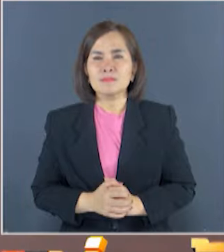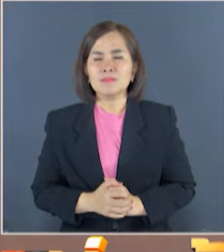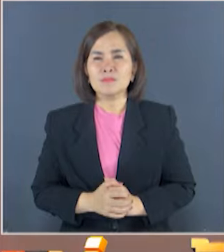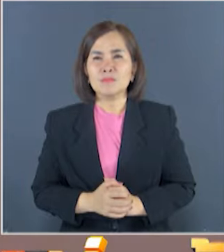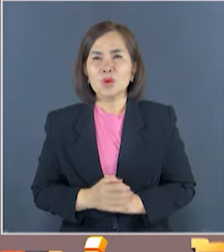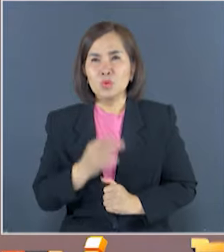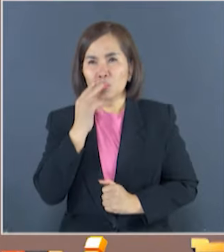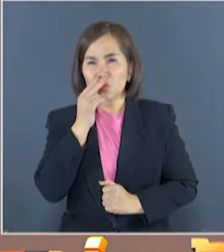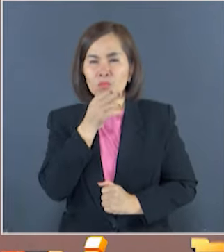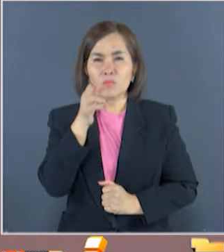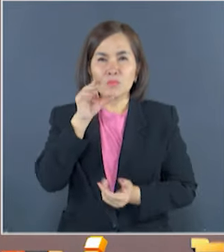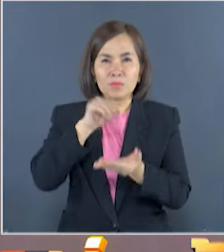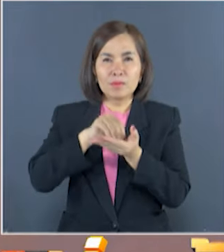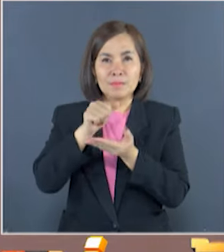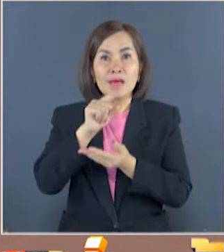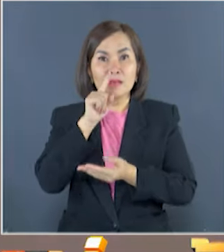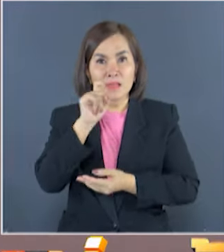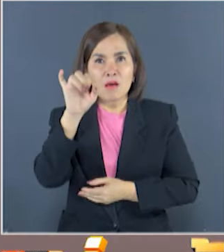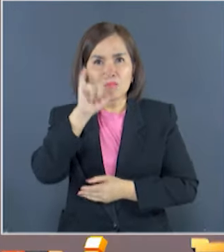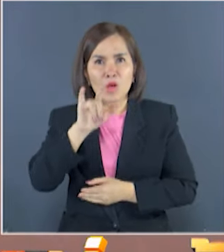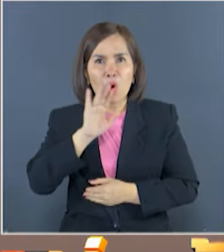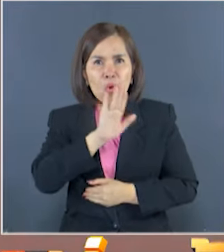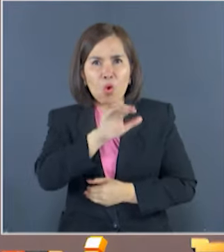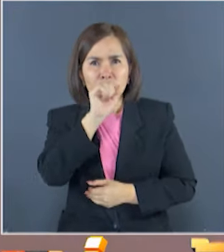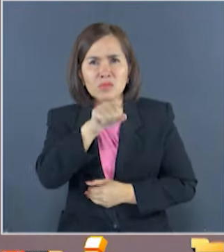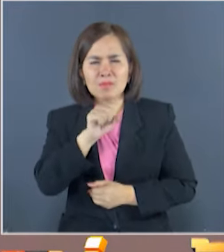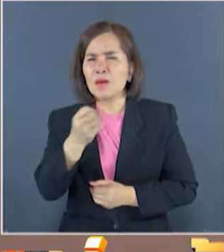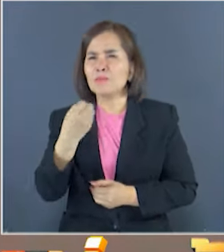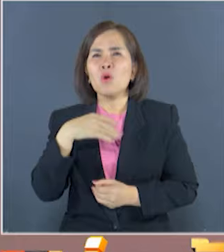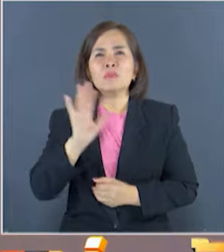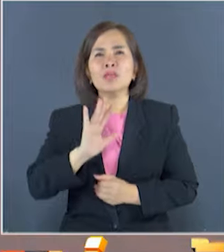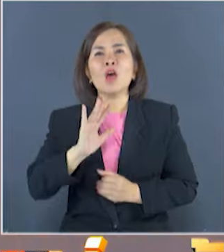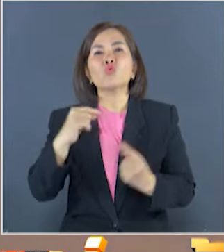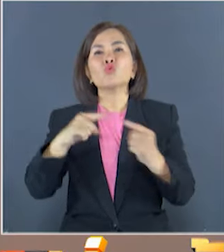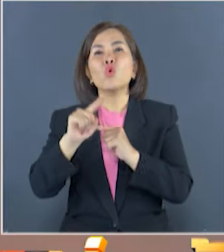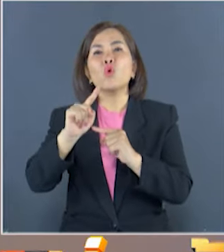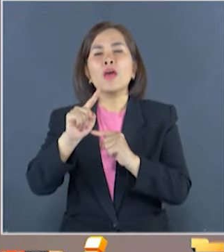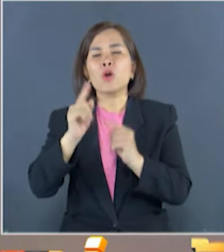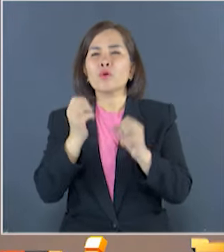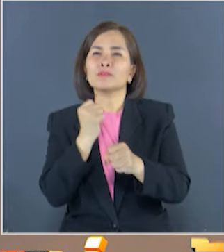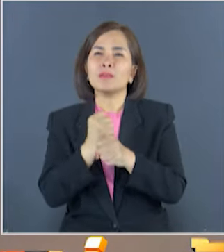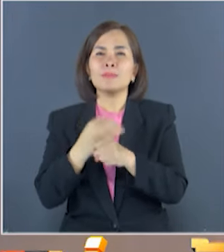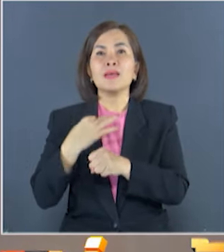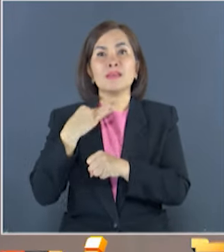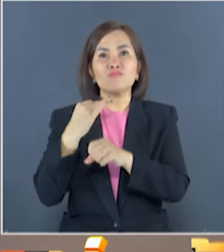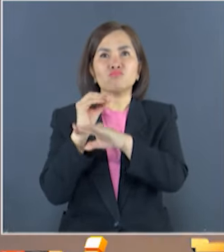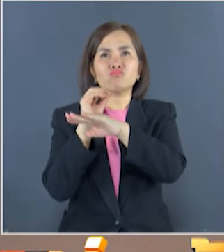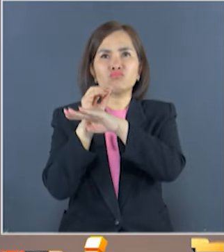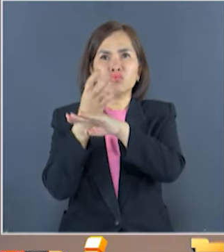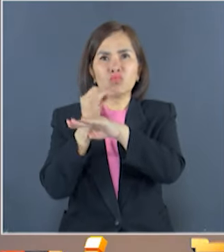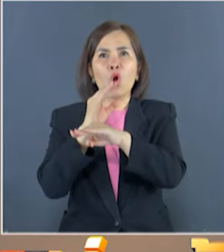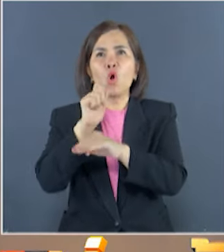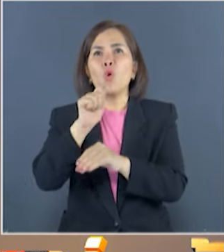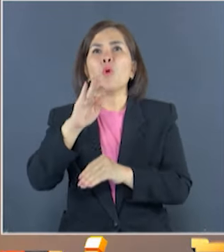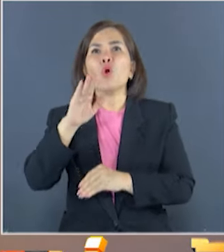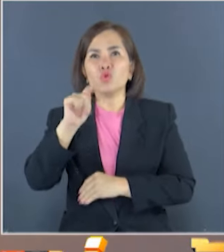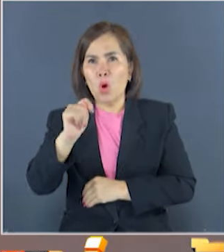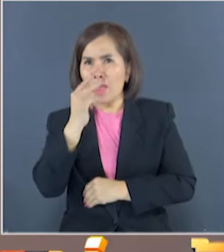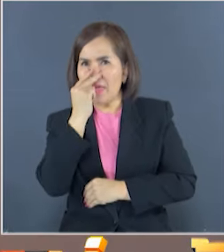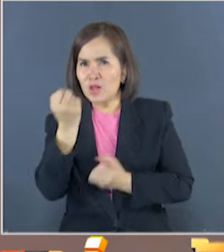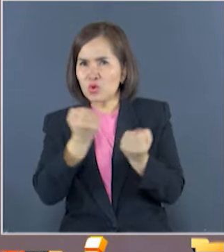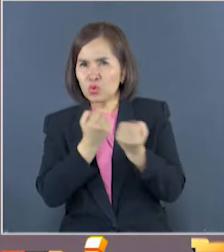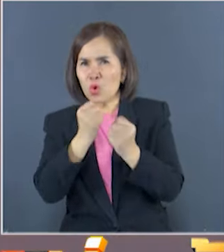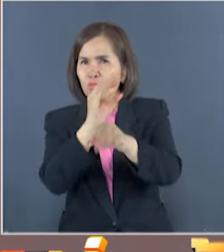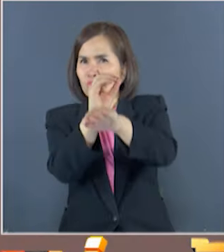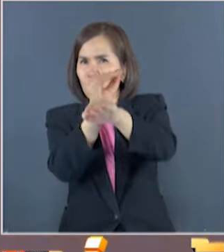นี่เป็นคลิปเหตุการณ์ที่เจ้าหน้าที่รถกู้ชีพกู้ภัยอบต.เชิงทะเลที่จังหวัดภูเก็ตนะครับเขาโพสต์ฮะว่ามีรถเก๋งเนี่ยขับตามรถกู้ชีพที่กำ